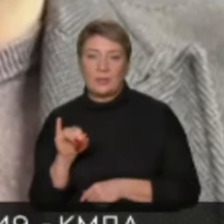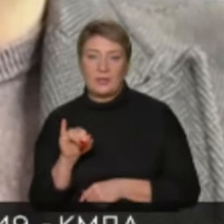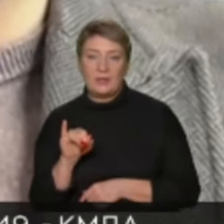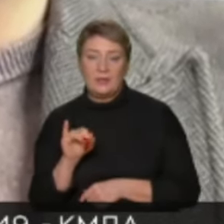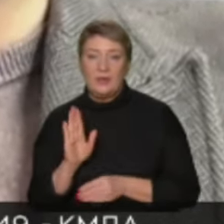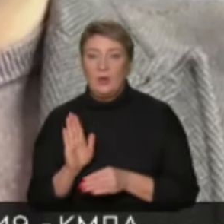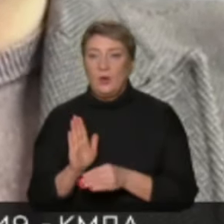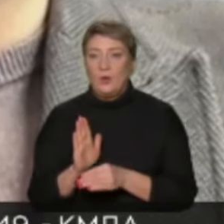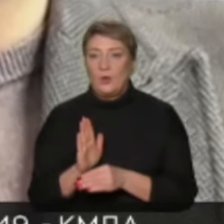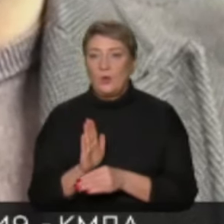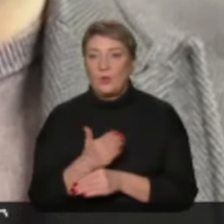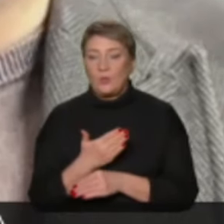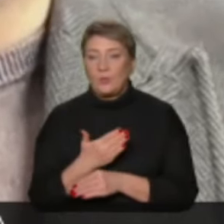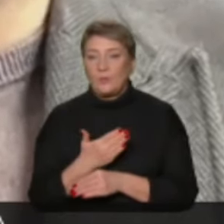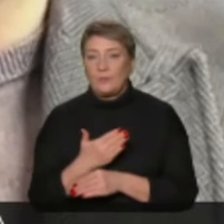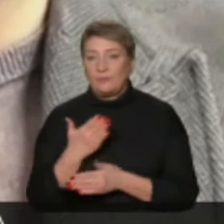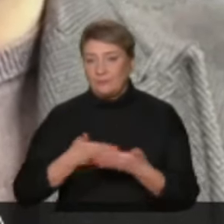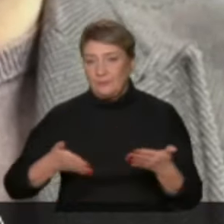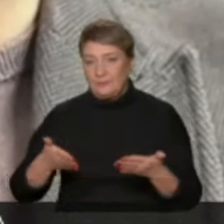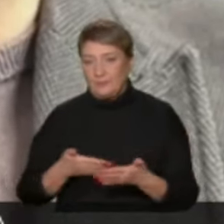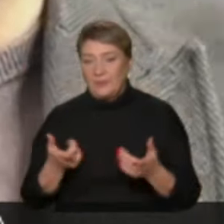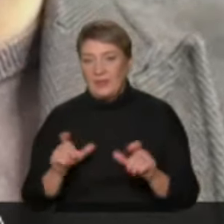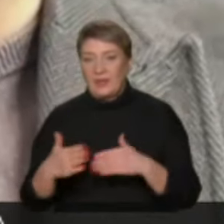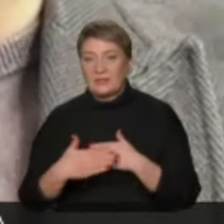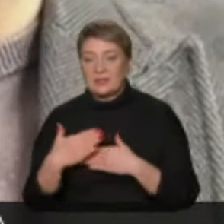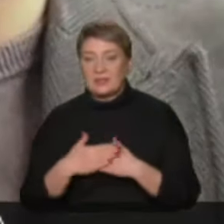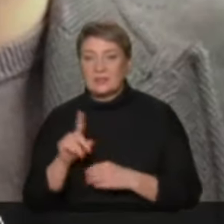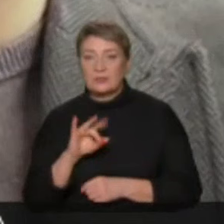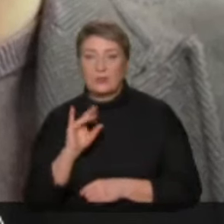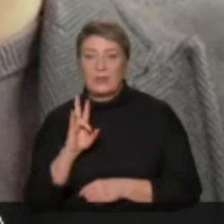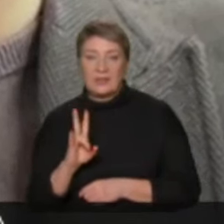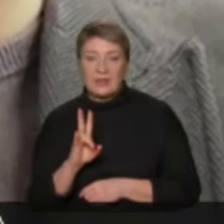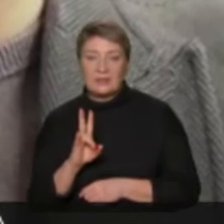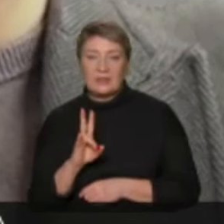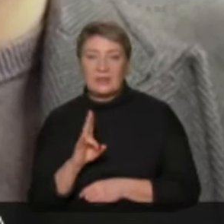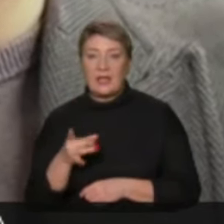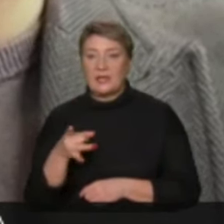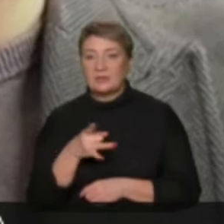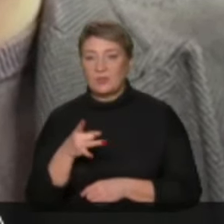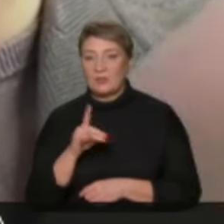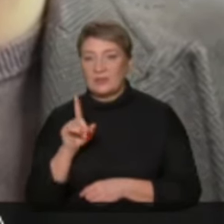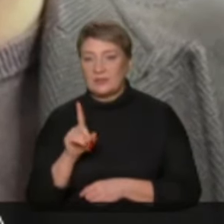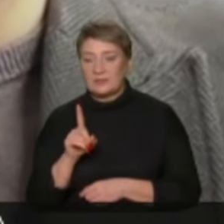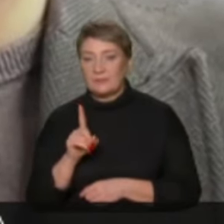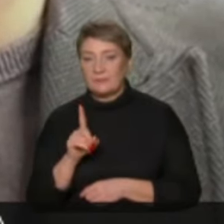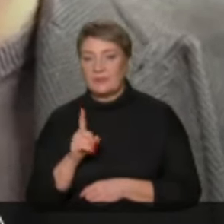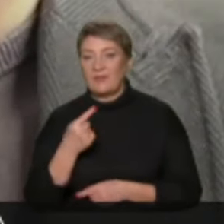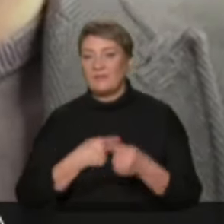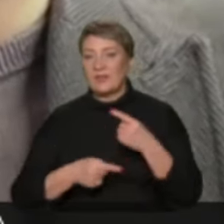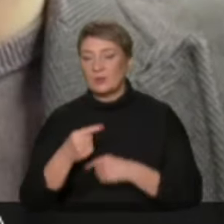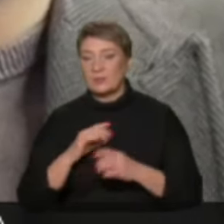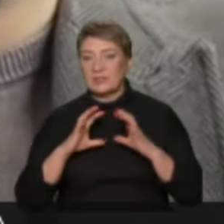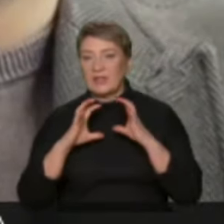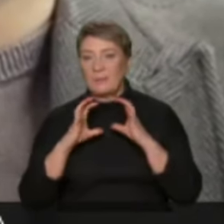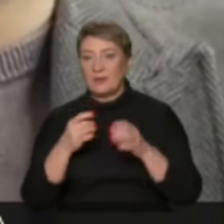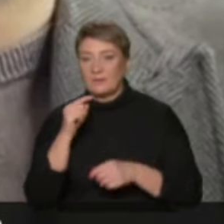убрать все санкции и чтобы Иран, Исламская Республика, вернулась к мировой экономике, могла торговать.